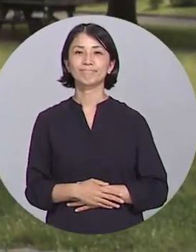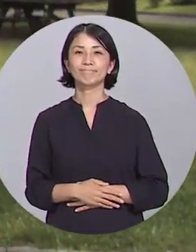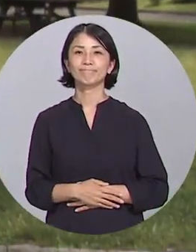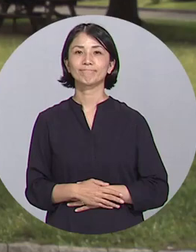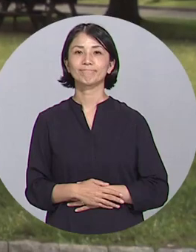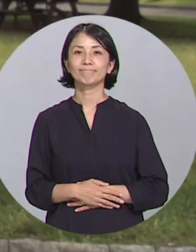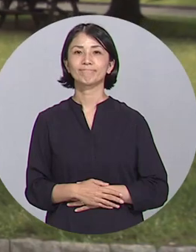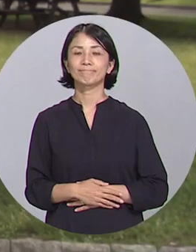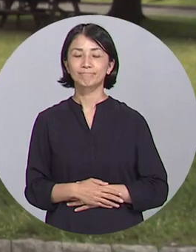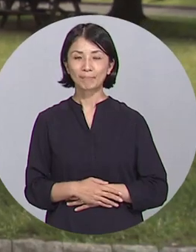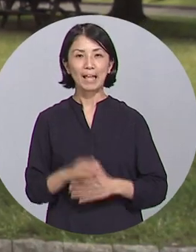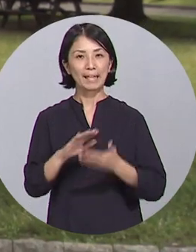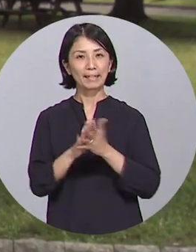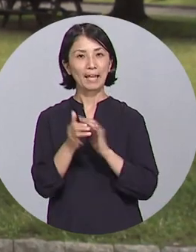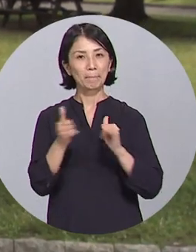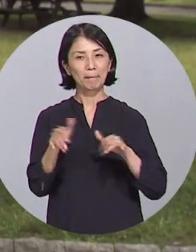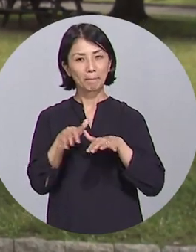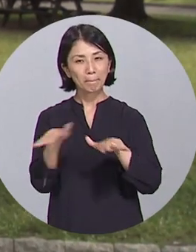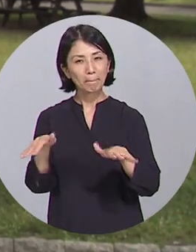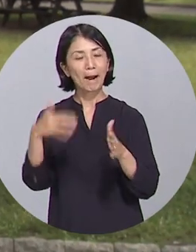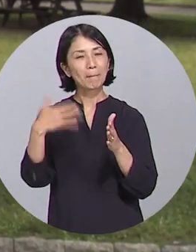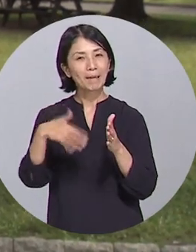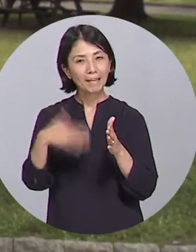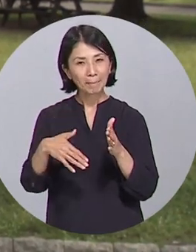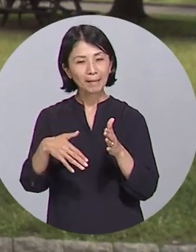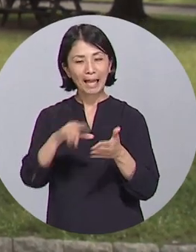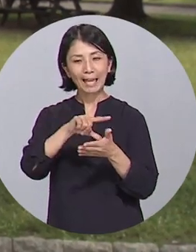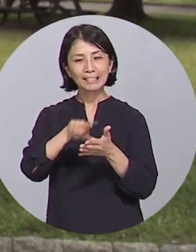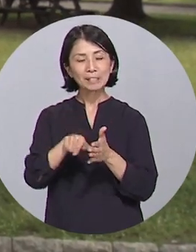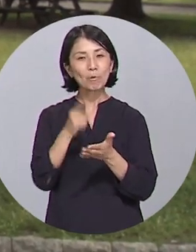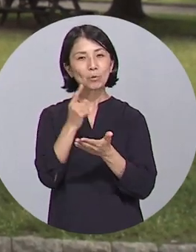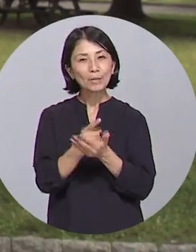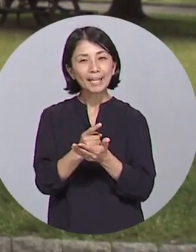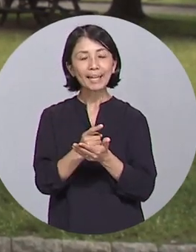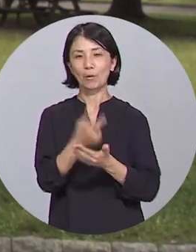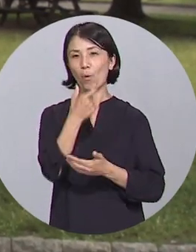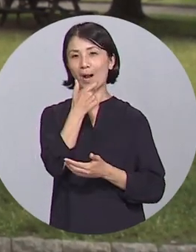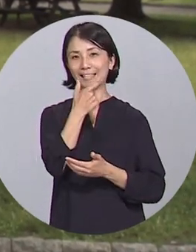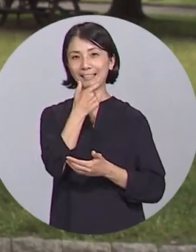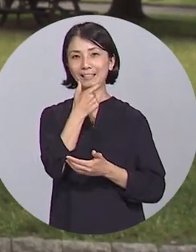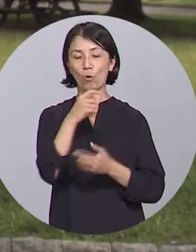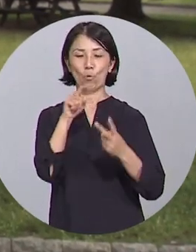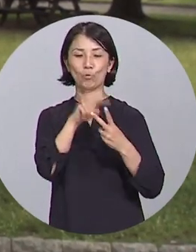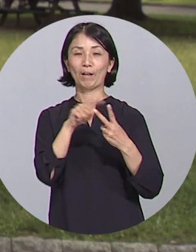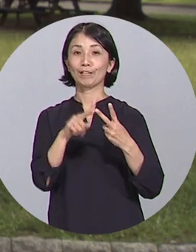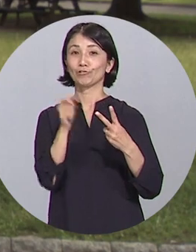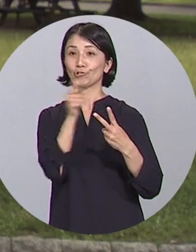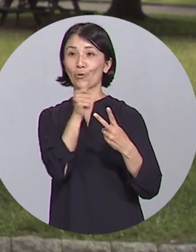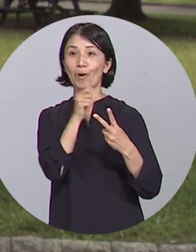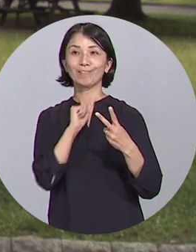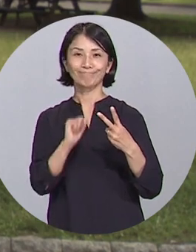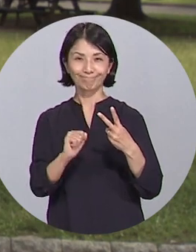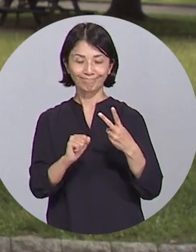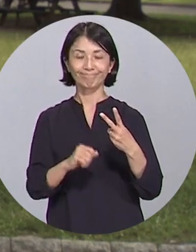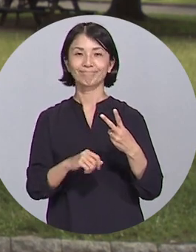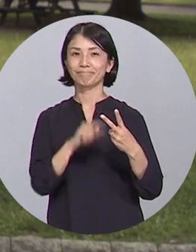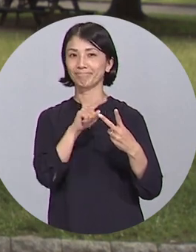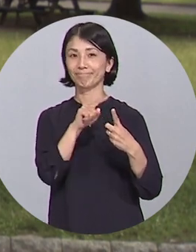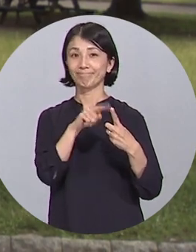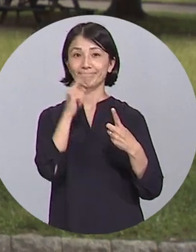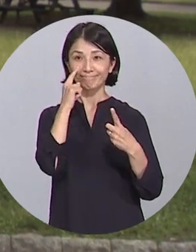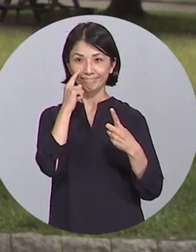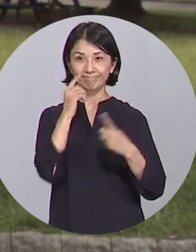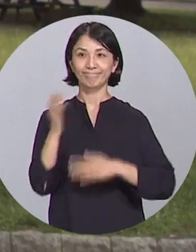さあ今回は埼玉県民にもあまり知られていない知る人ぞ知るご当地和菓子2つご紹介していきます。まず最初